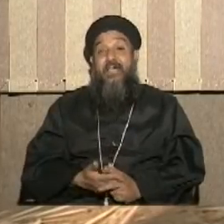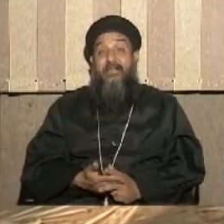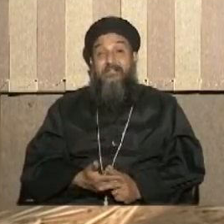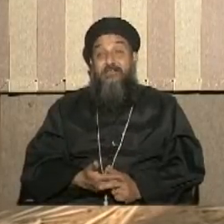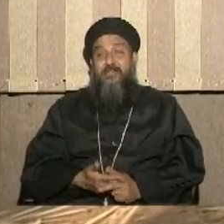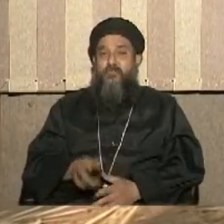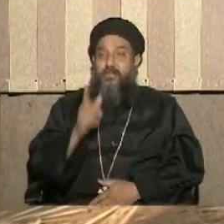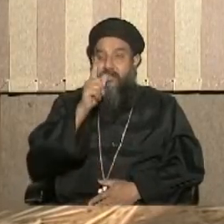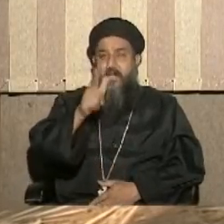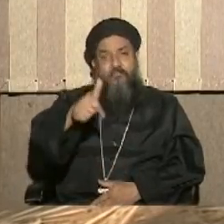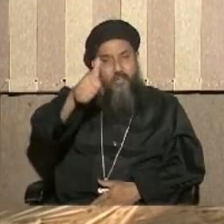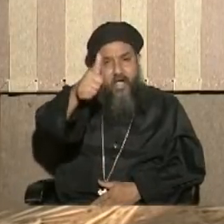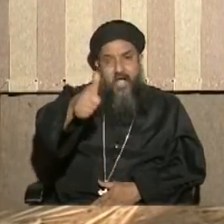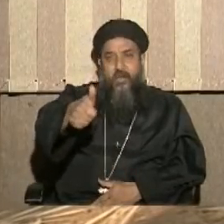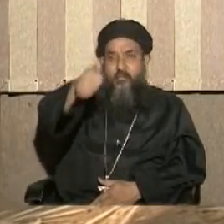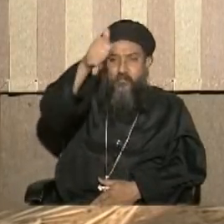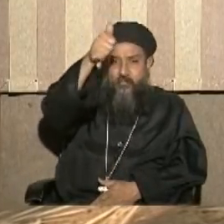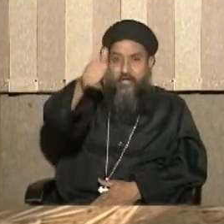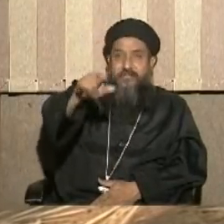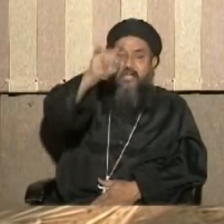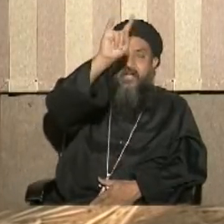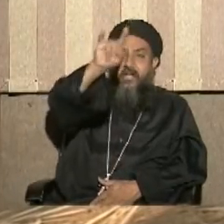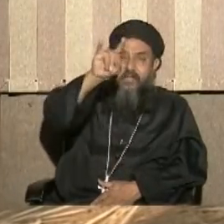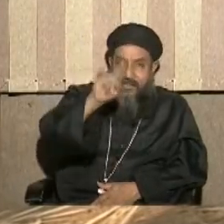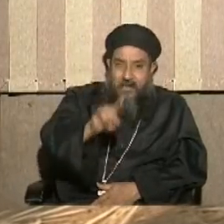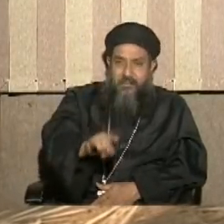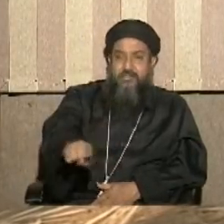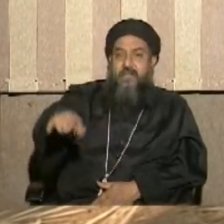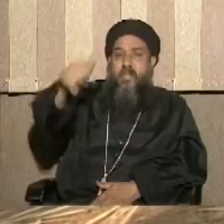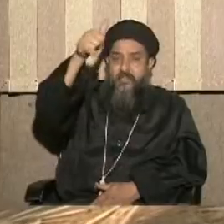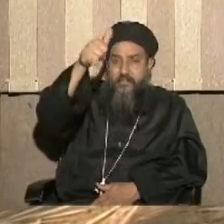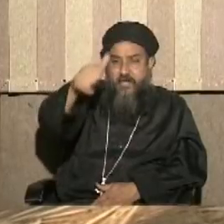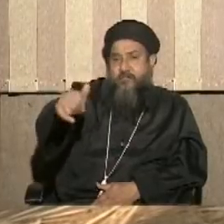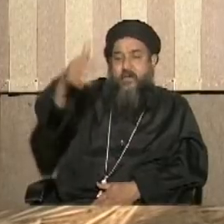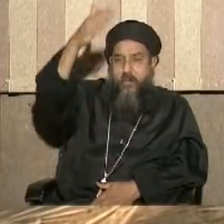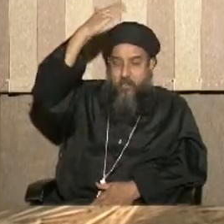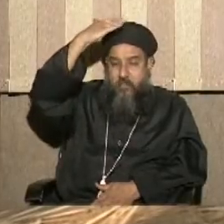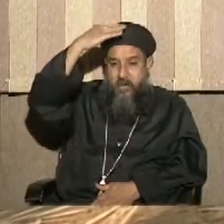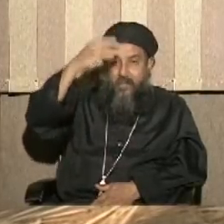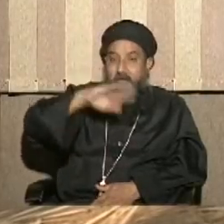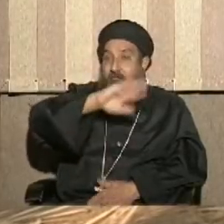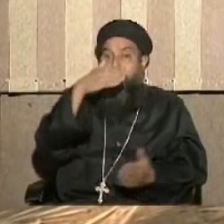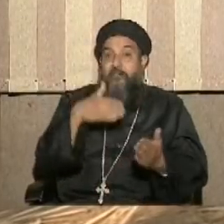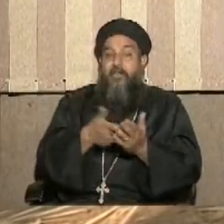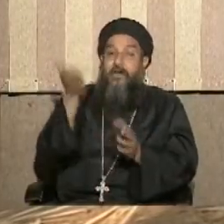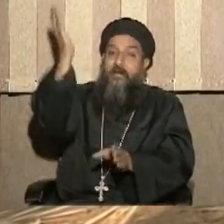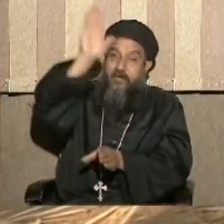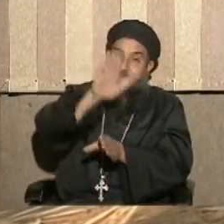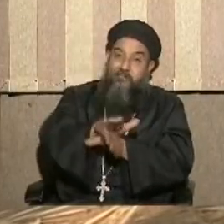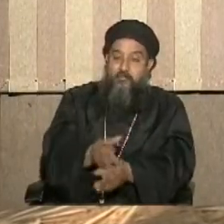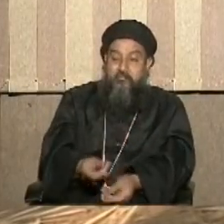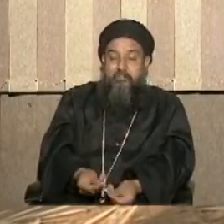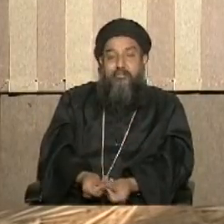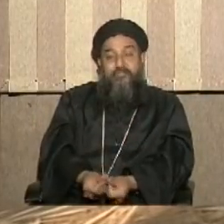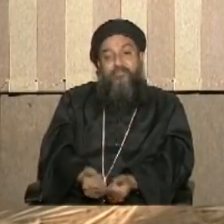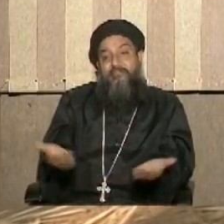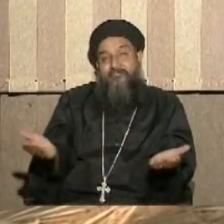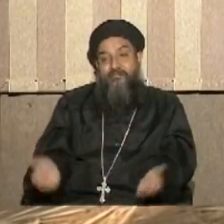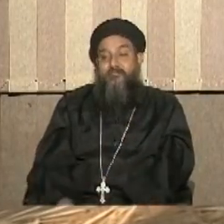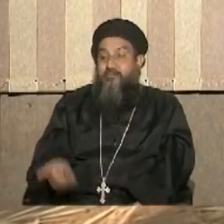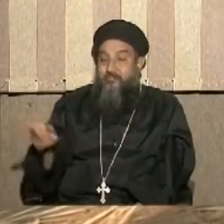الناس اللي بتمدح أي شخص ناس حيصير تراب، والشخص اللي بيتمدح